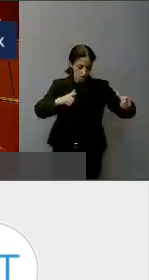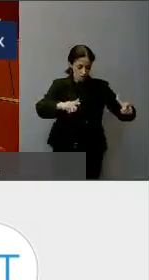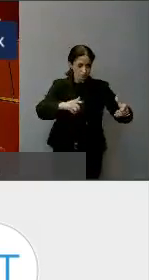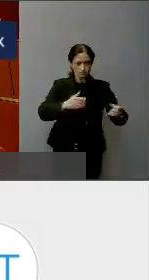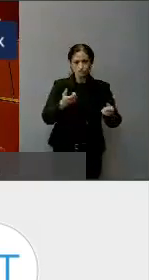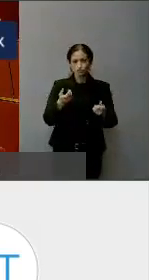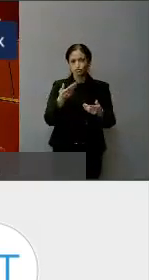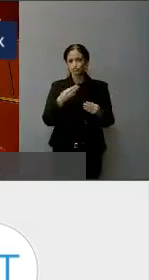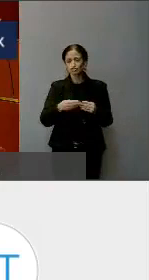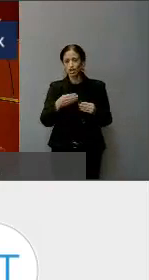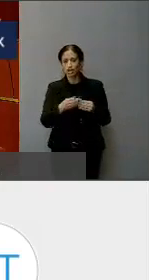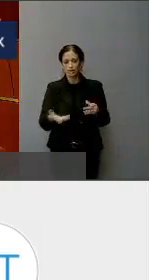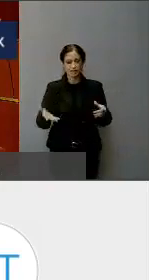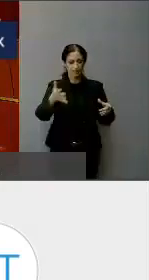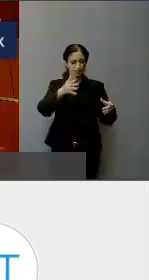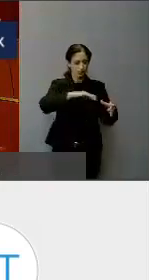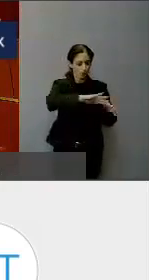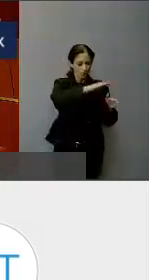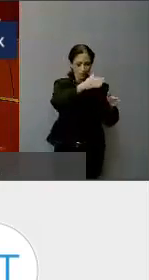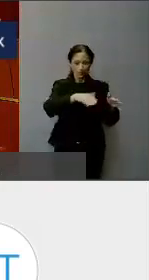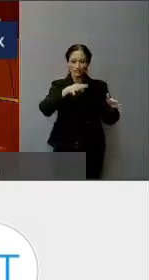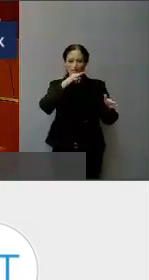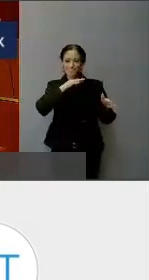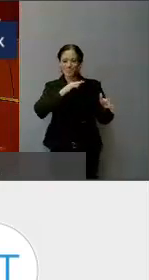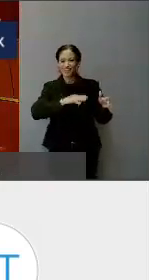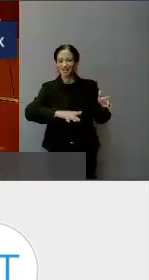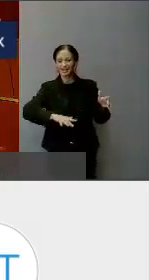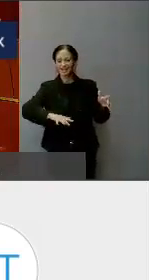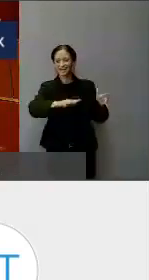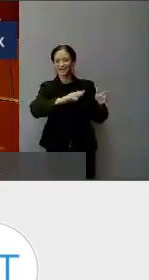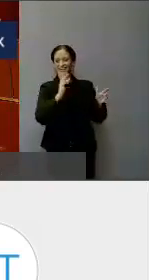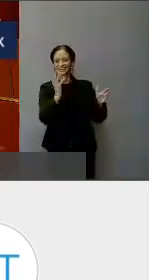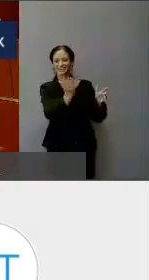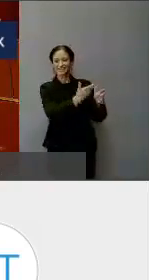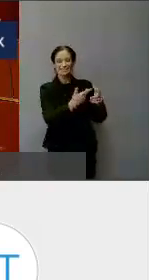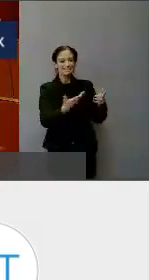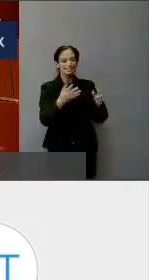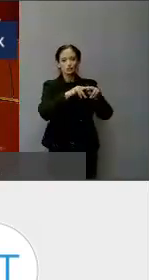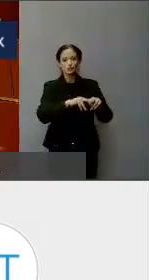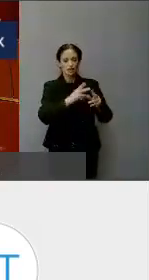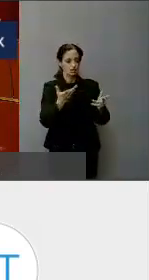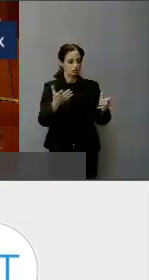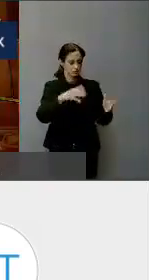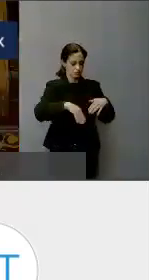sulla collina darne di nesima che è un corridore paesaggistico tutela grazie